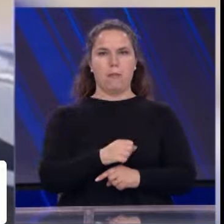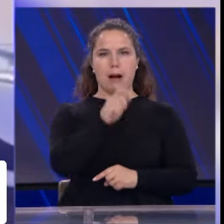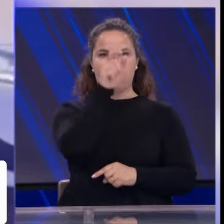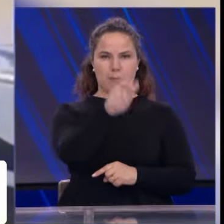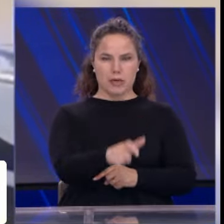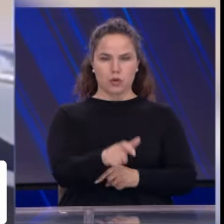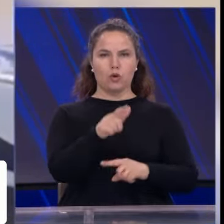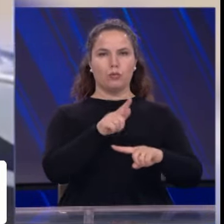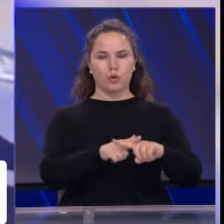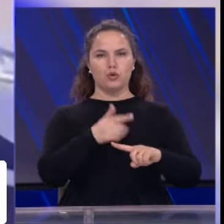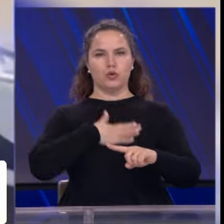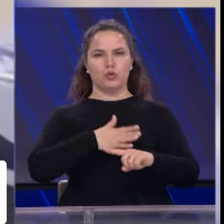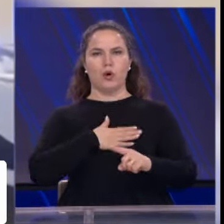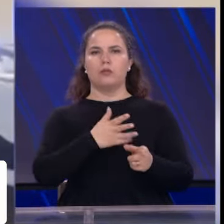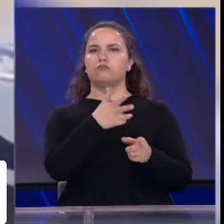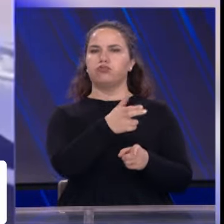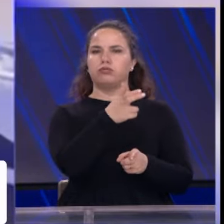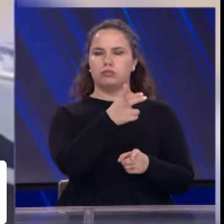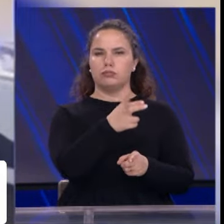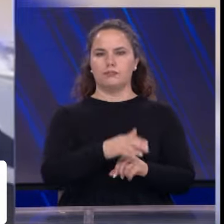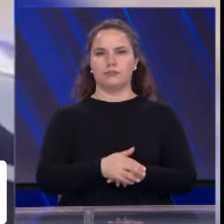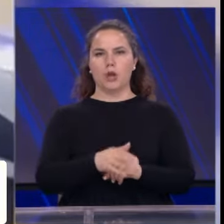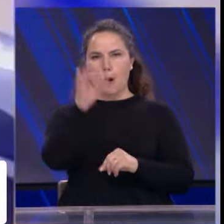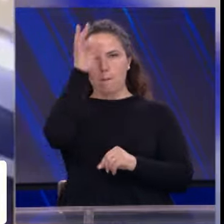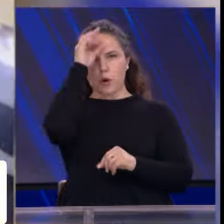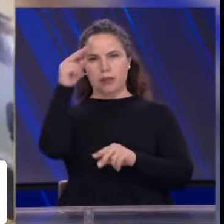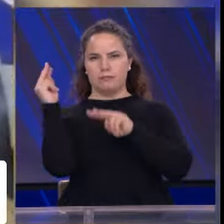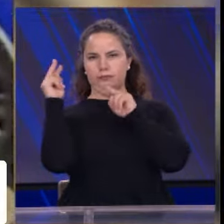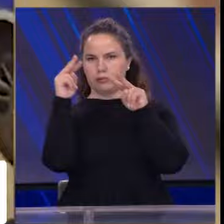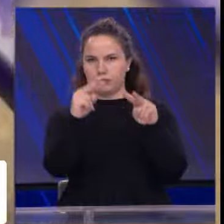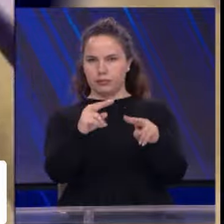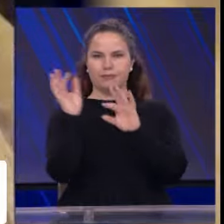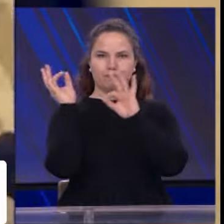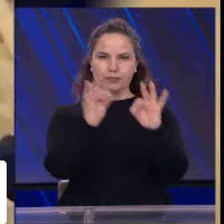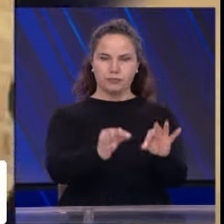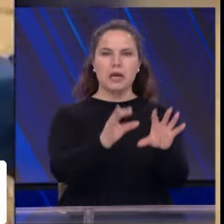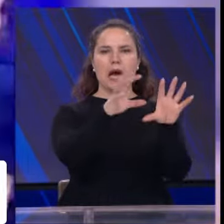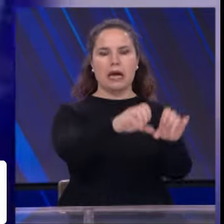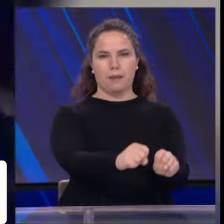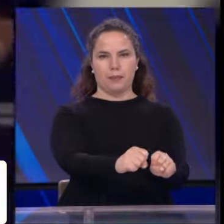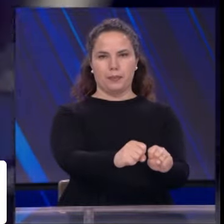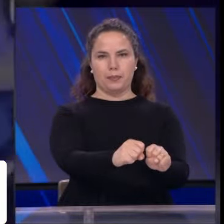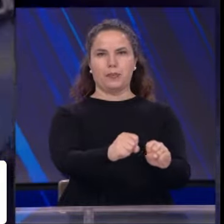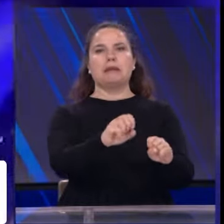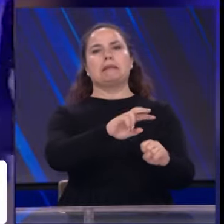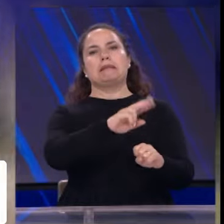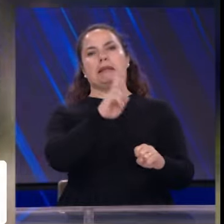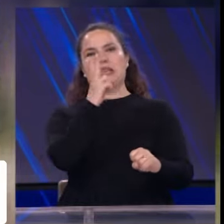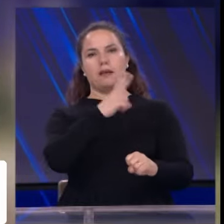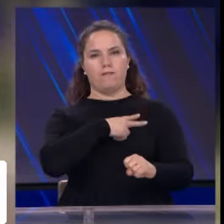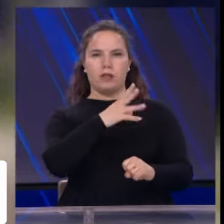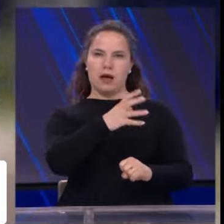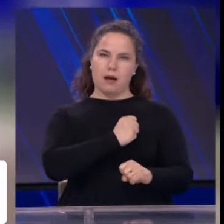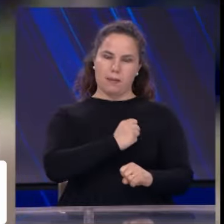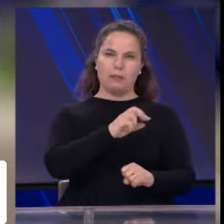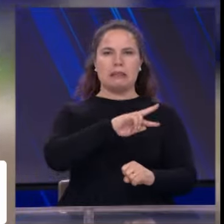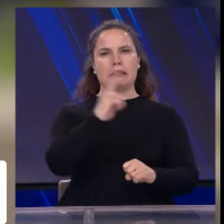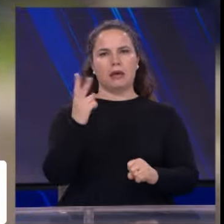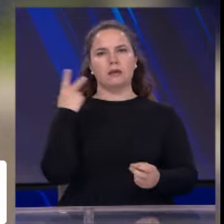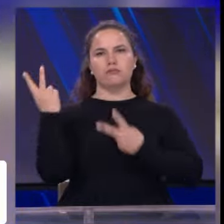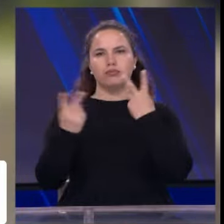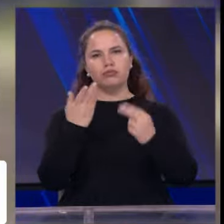përplasur atë me automjet. Policia ka arritur të vendosë në pranga 30 vjeçarin Halit Ullorja, ndërsa vëllai i tij është ende në kërkim.